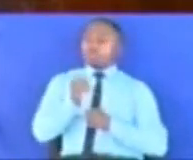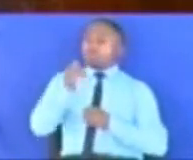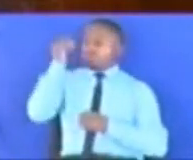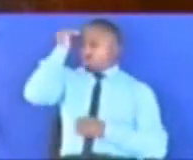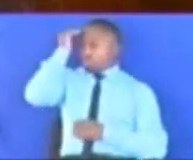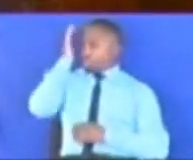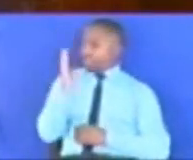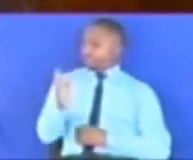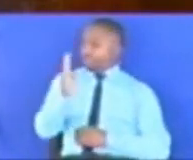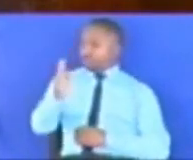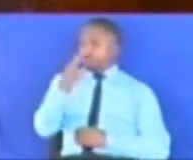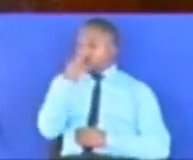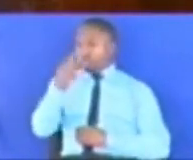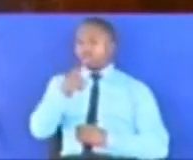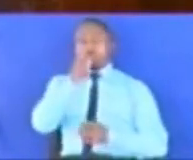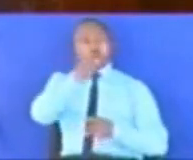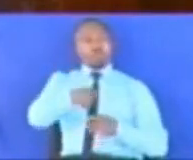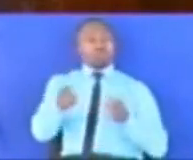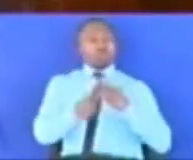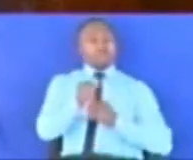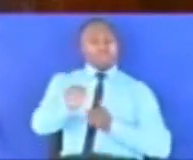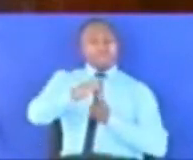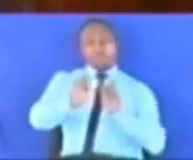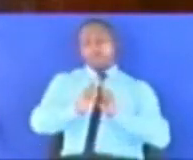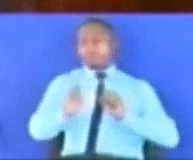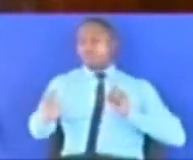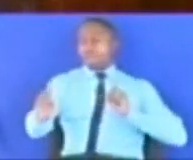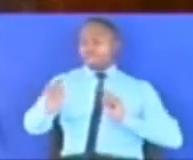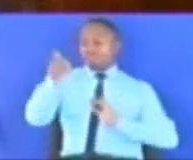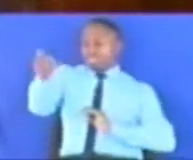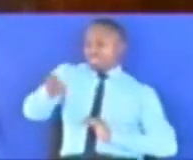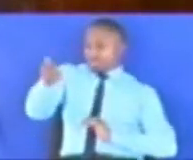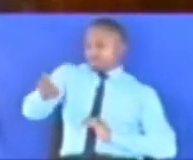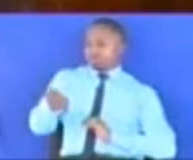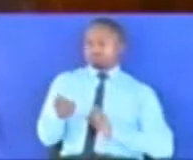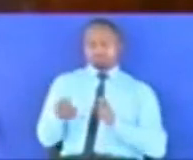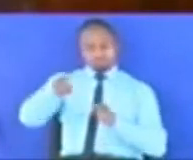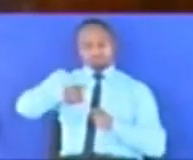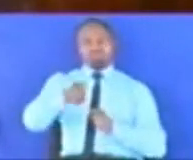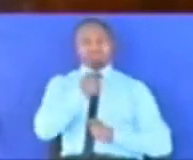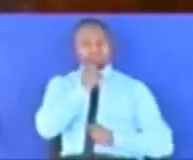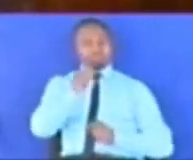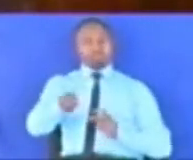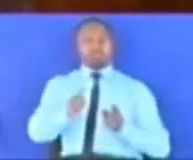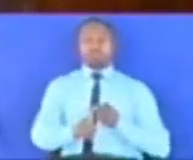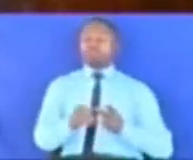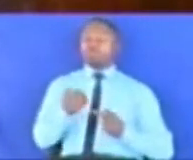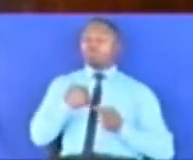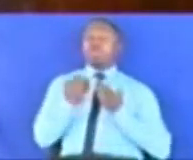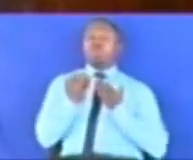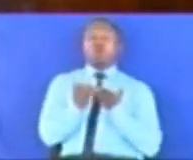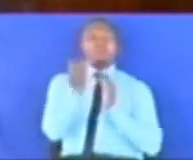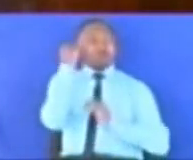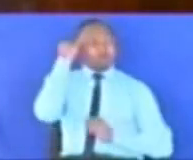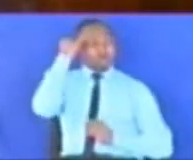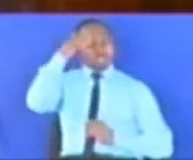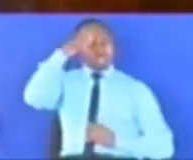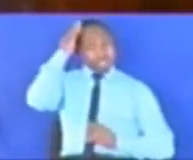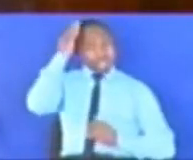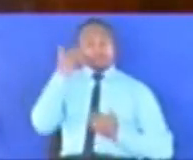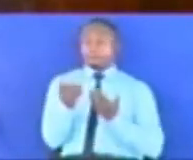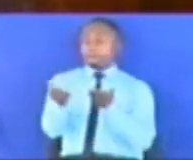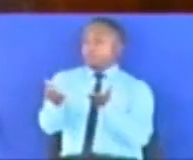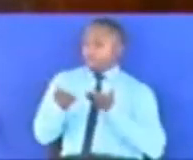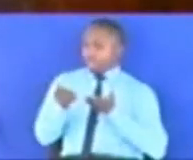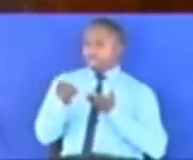ambao wanatoka kwenye visiwa, kwenye delta na maeneo ya remoteness area. Kwa hiyo Mheshimiwa Spika, nitaomba ushauri huo serikali muuchukue